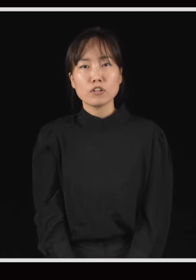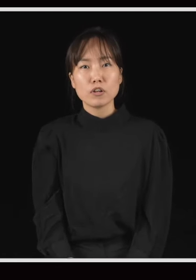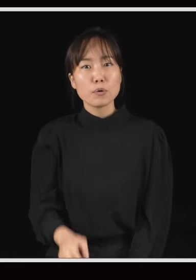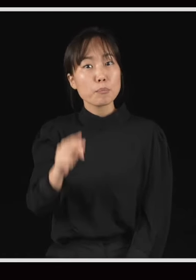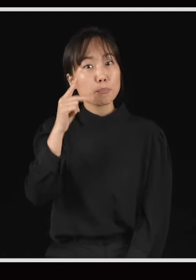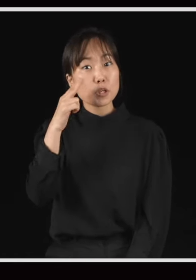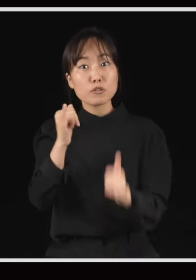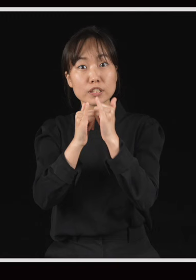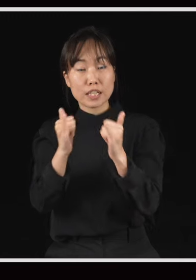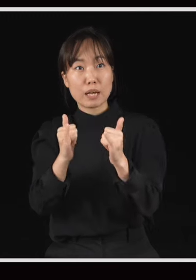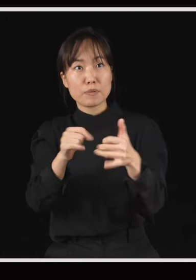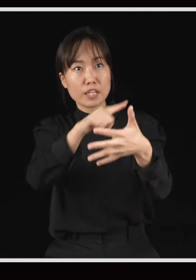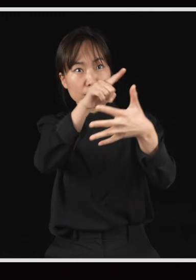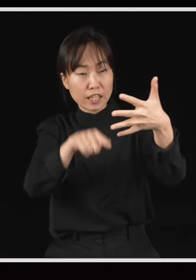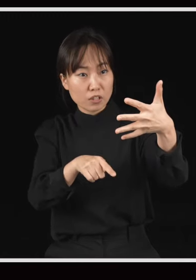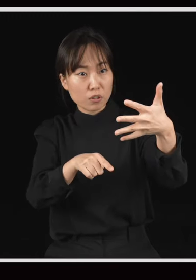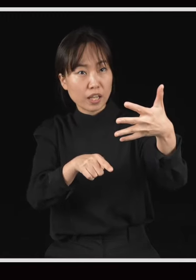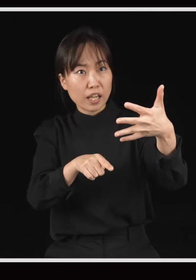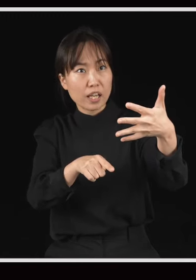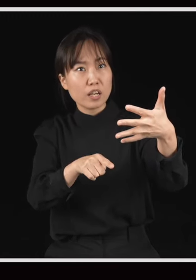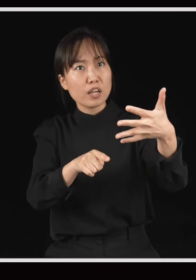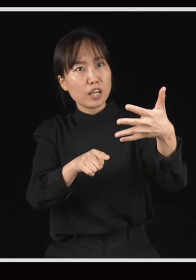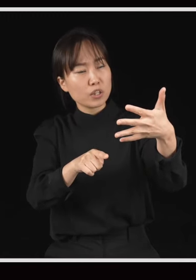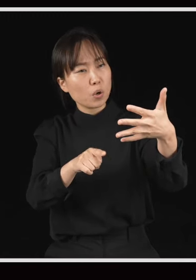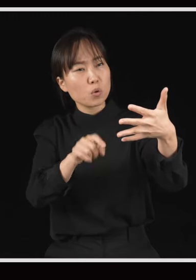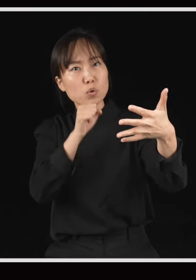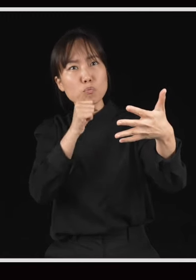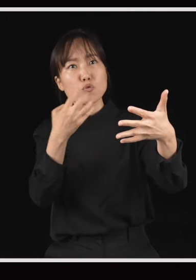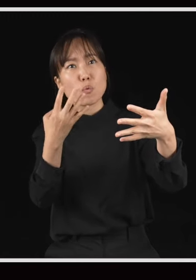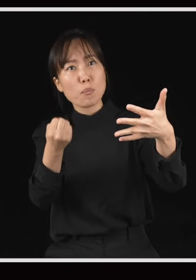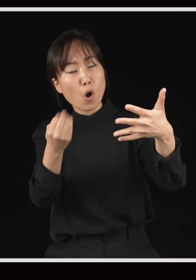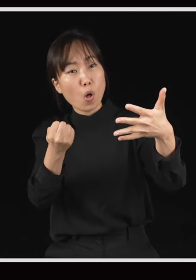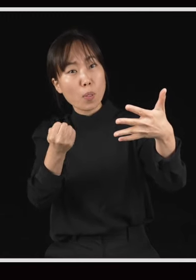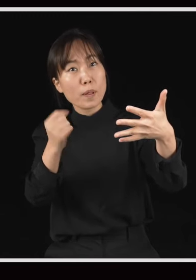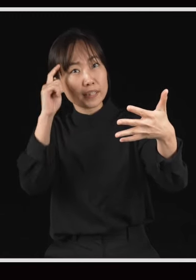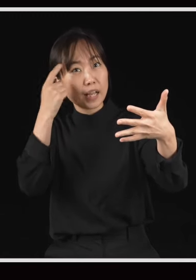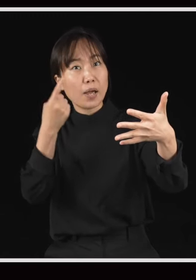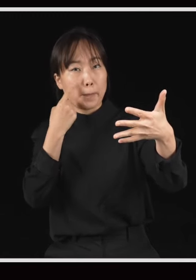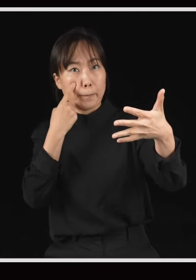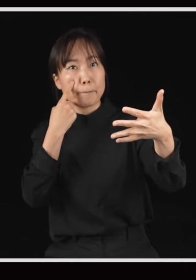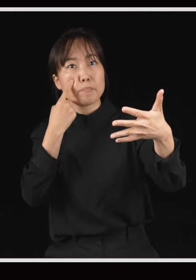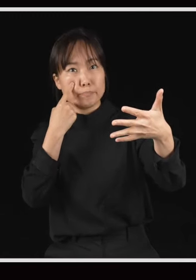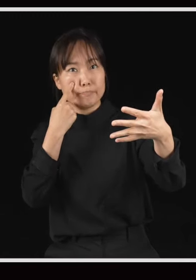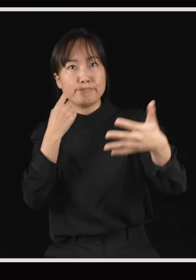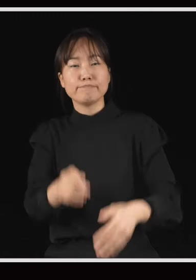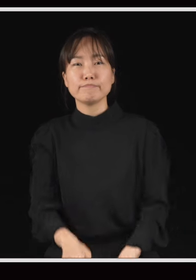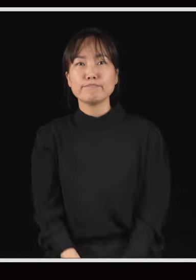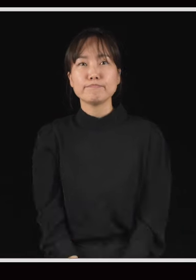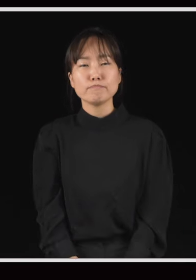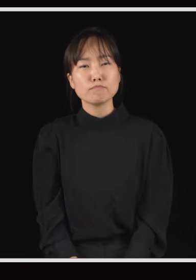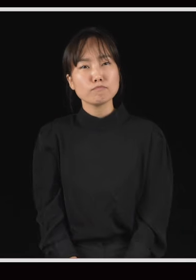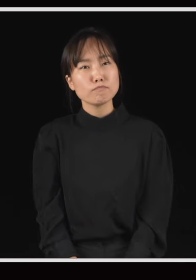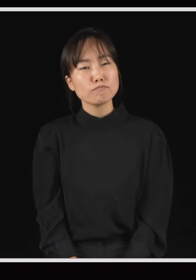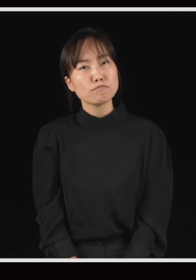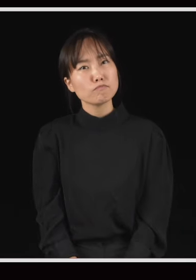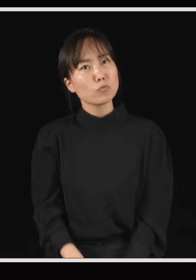미국 사람들이 이 5가지 생활 습관 중에 건강한 거를 몇 개 정도 지켰을 것